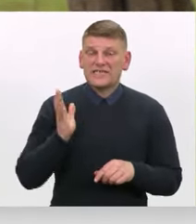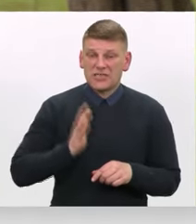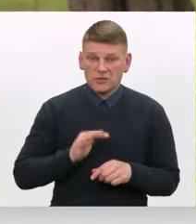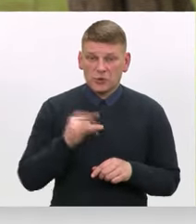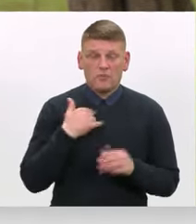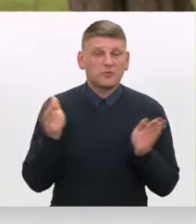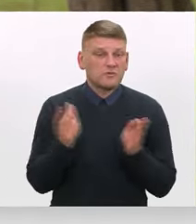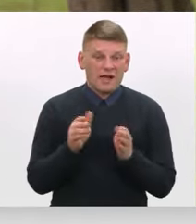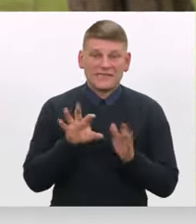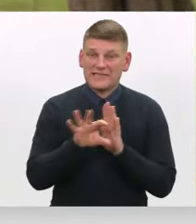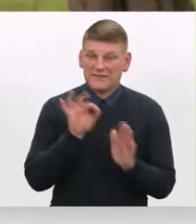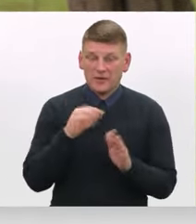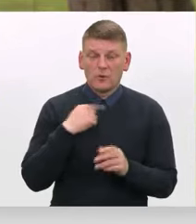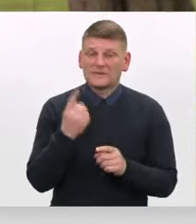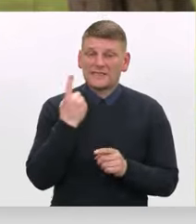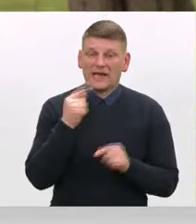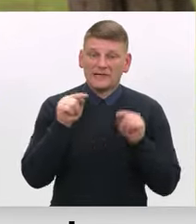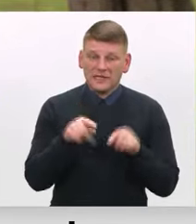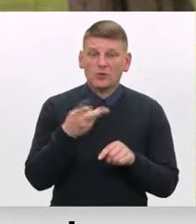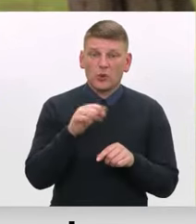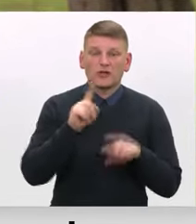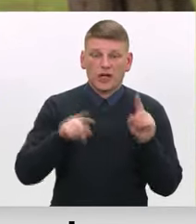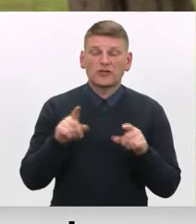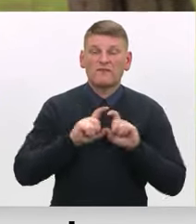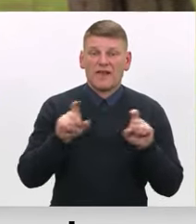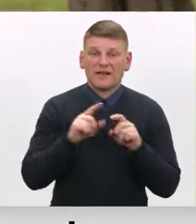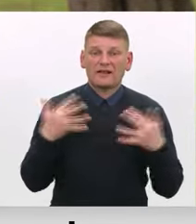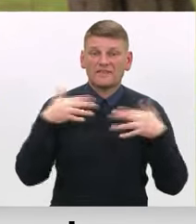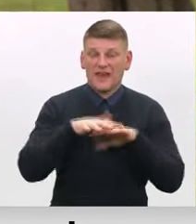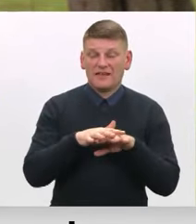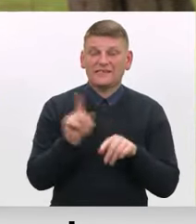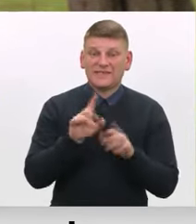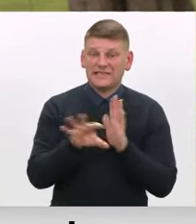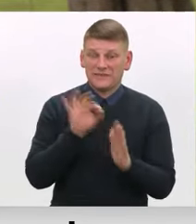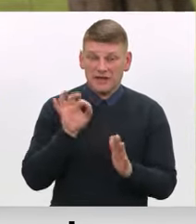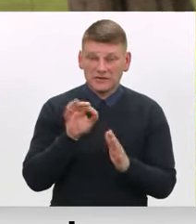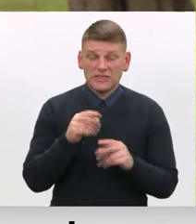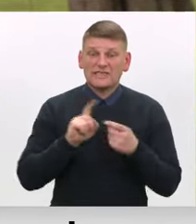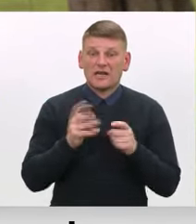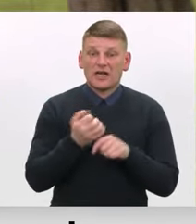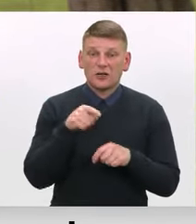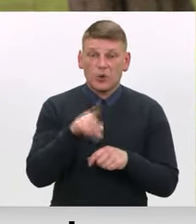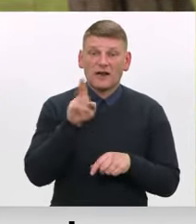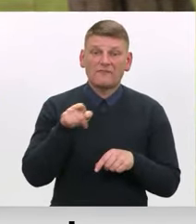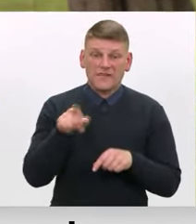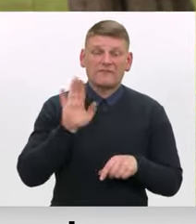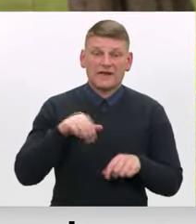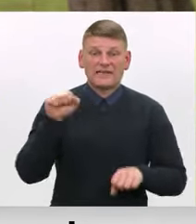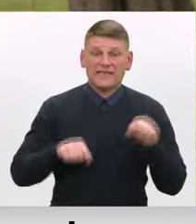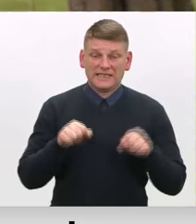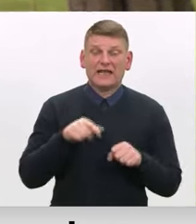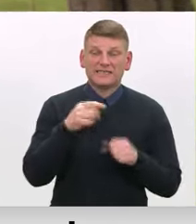maza izvēle, mums ir tikai tas, ko tās dažas veikalu ķēdes ir izvēlējušās. Un sakarā ar to, ka viņi var diktēt ļoti stipri